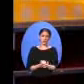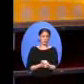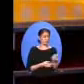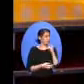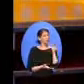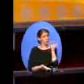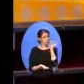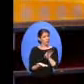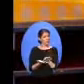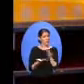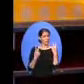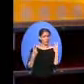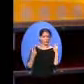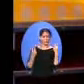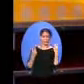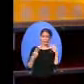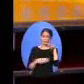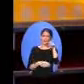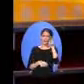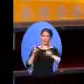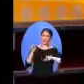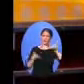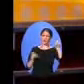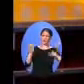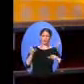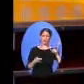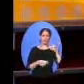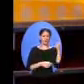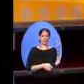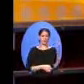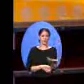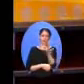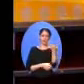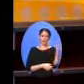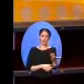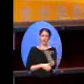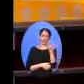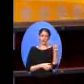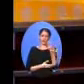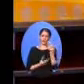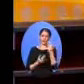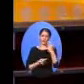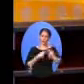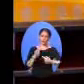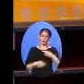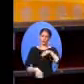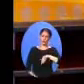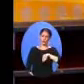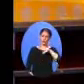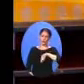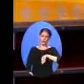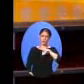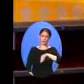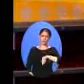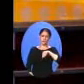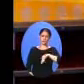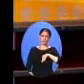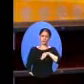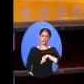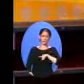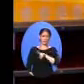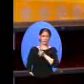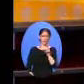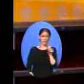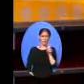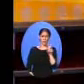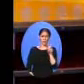חשובה. ישנם אנשים ששנים במצבי דיכאון כאלה ואחרים והם לא